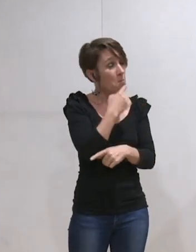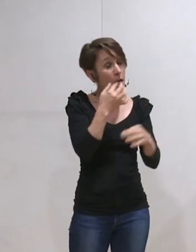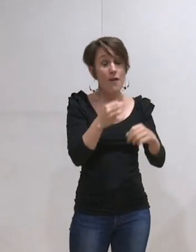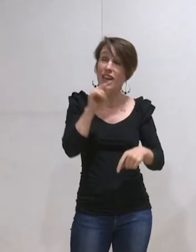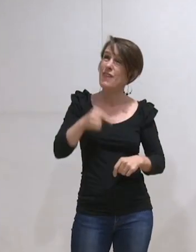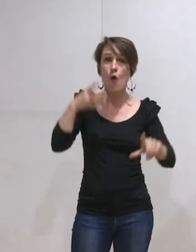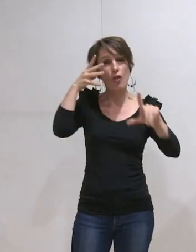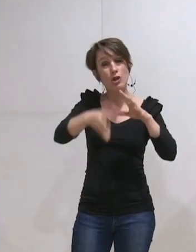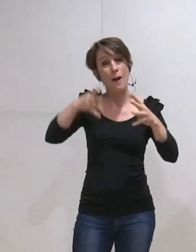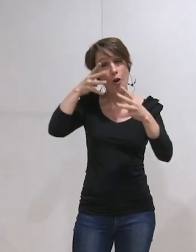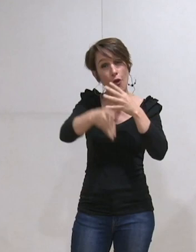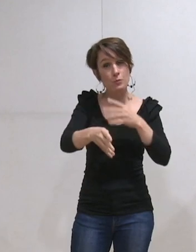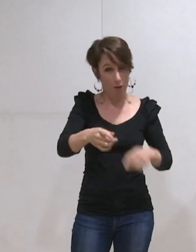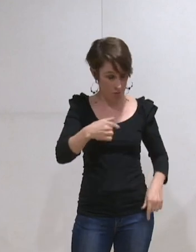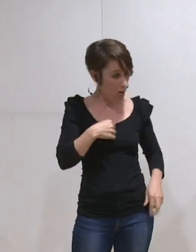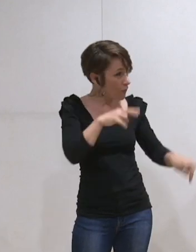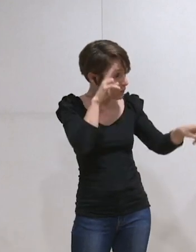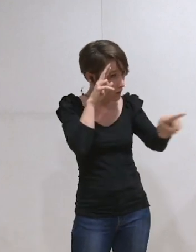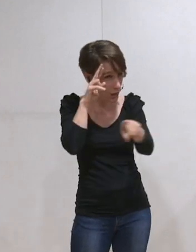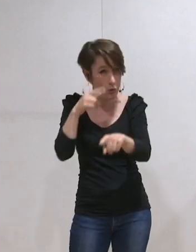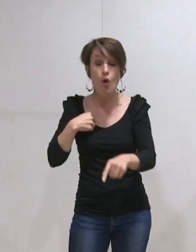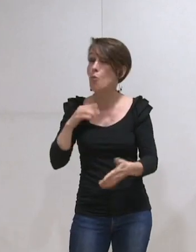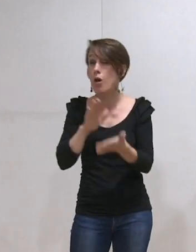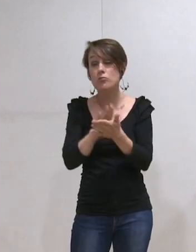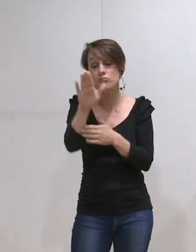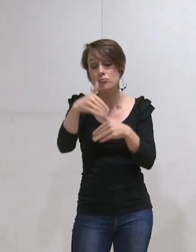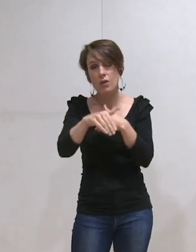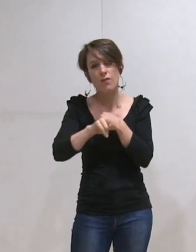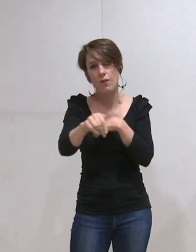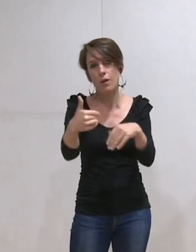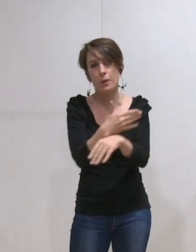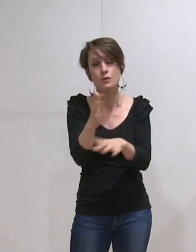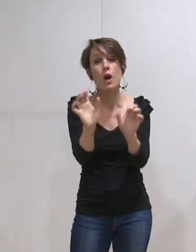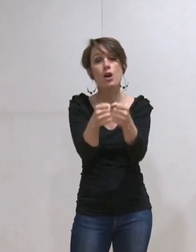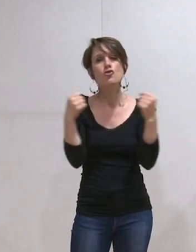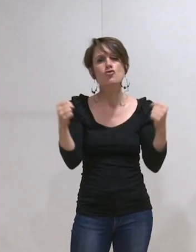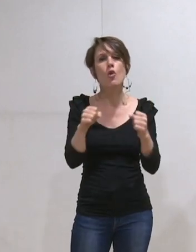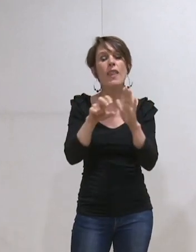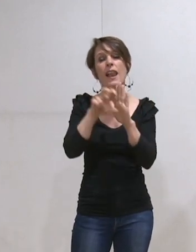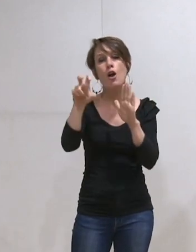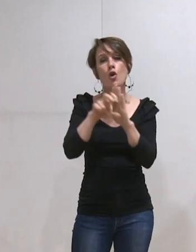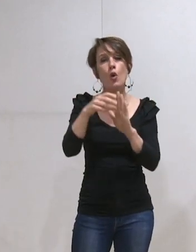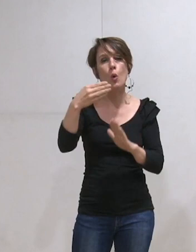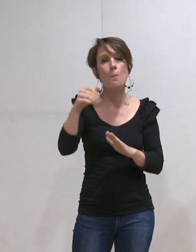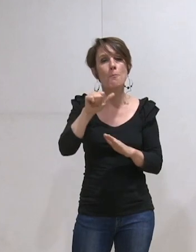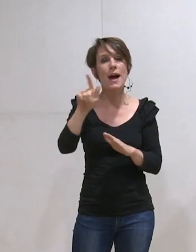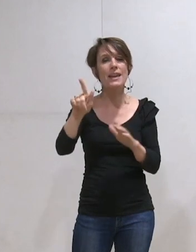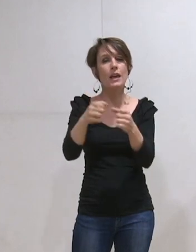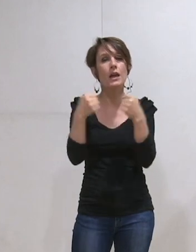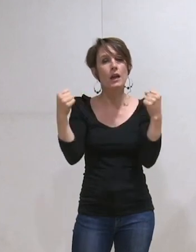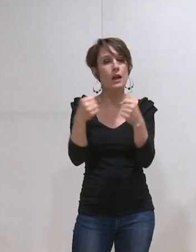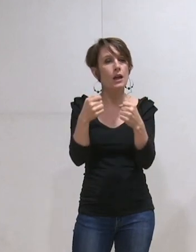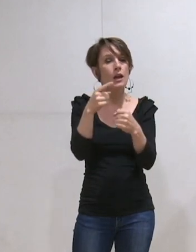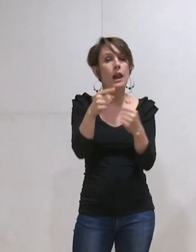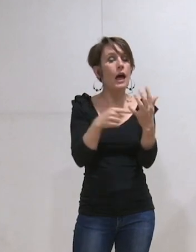moi je vous fais un Paris de transparence dans le prochain gremag gremag vous faites un duplicat de